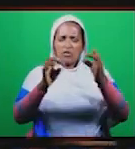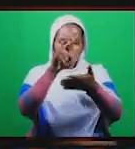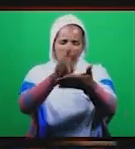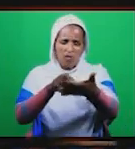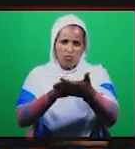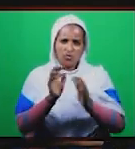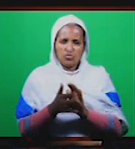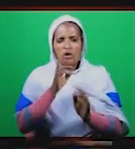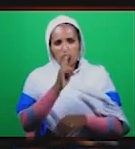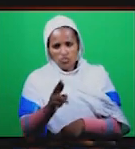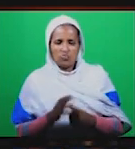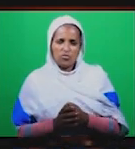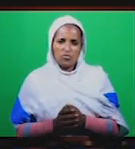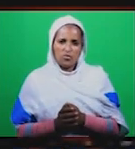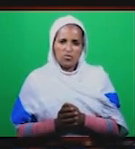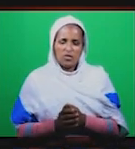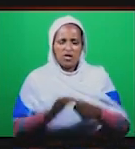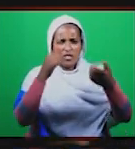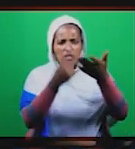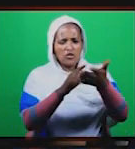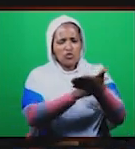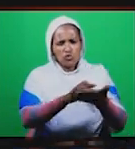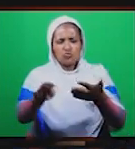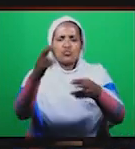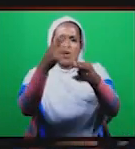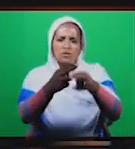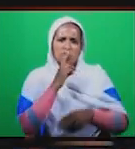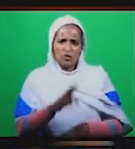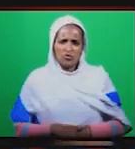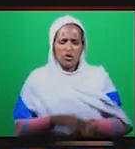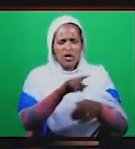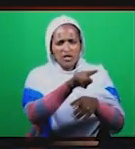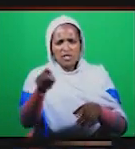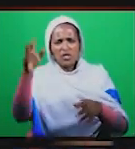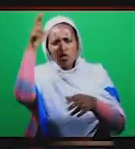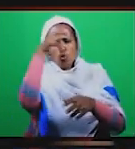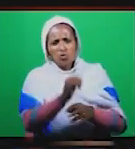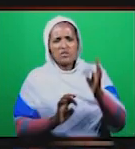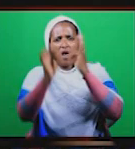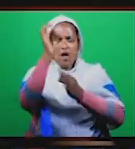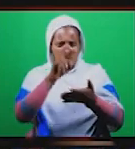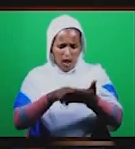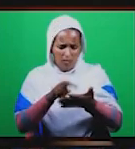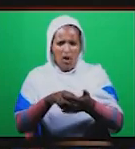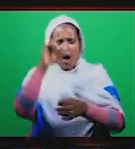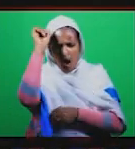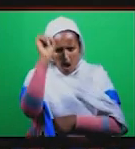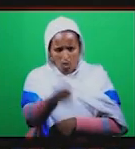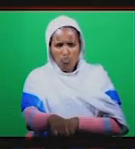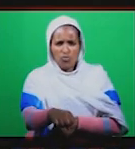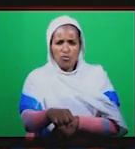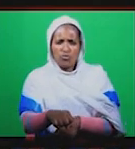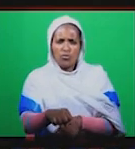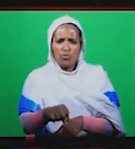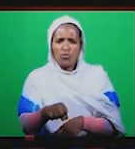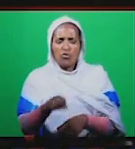አሻግረው የሚመለከቷቸው ወጣቶች ለእምነታቸው ሞቱ ብለው ታሪካቸውን የሚያነቧቸው ናቸው። እነዚህ ቅዱሳን